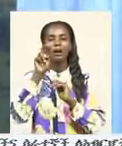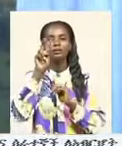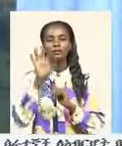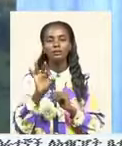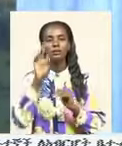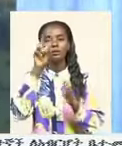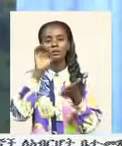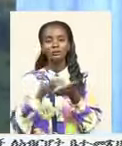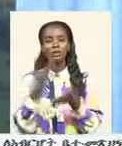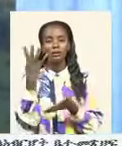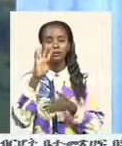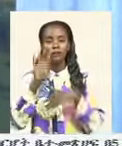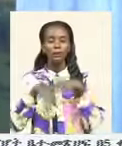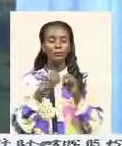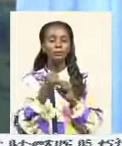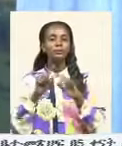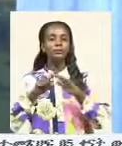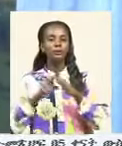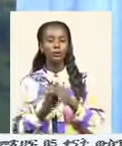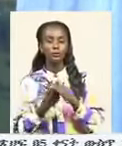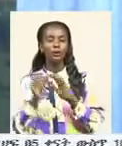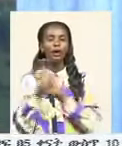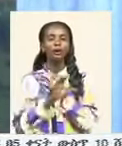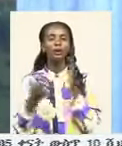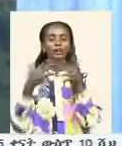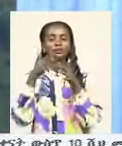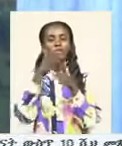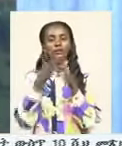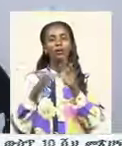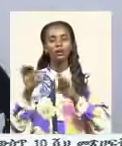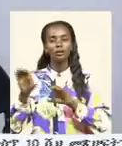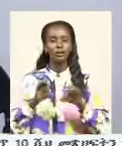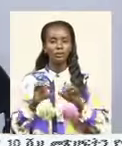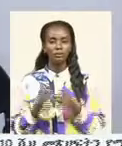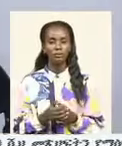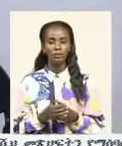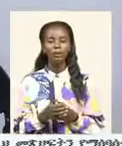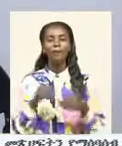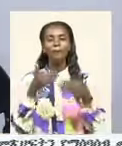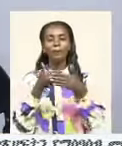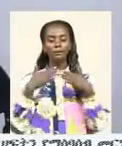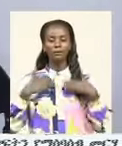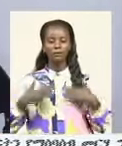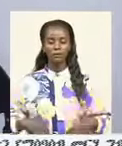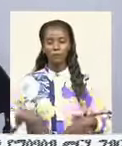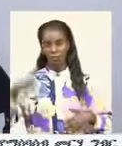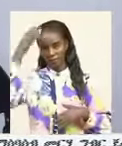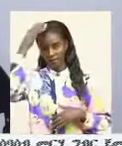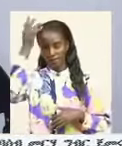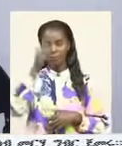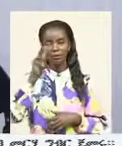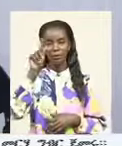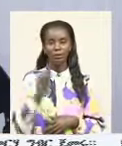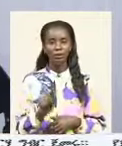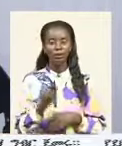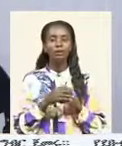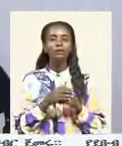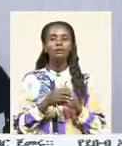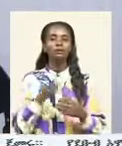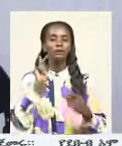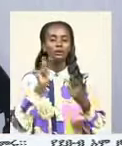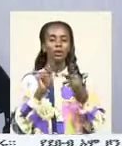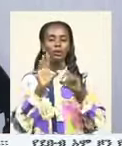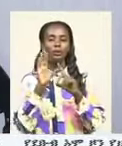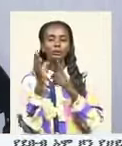ቀን 2014 ዓ.ም ጀምሮ በአገር አቀፍ ደረጃ ይካሄዳል። የባለድርሻ አካላትንና የመንግስትን ሚና በተሳካ